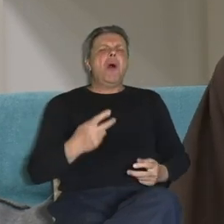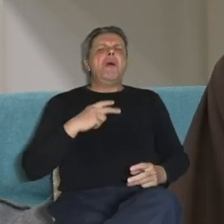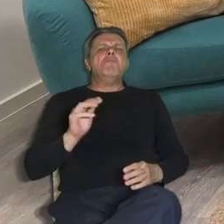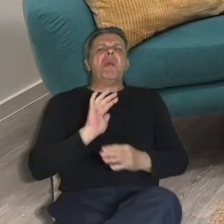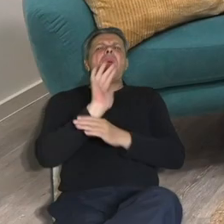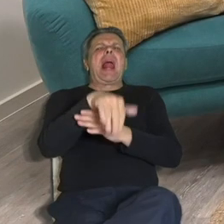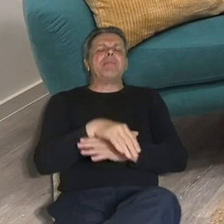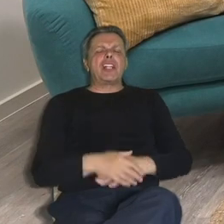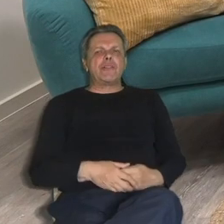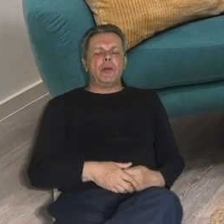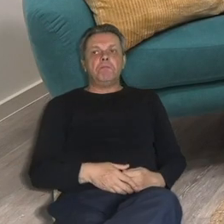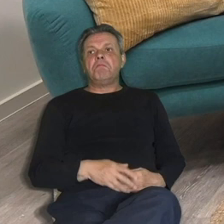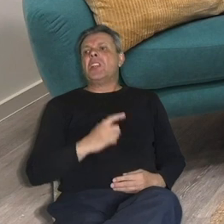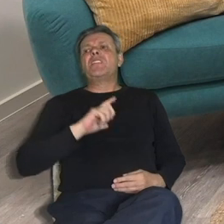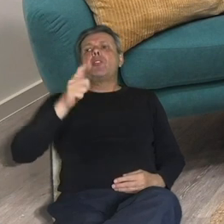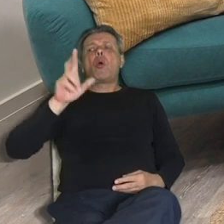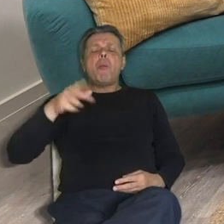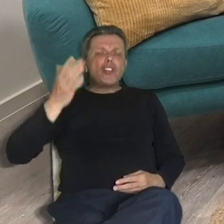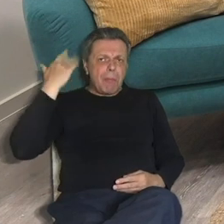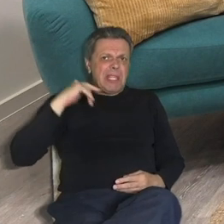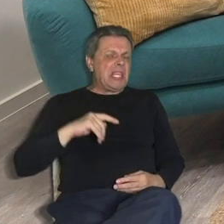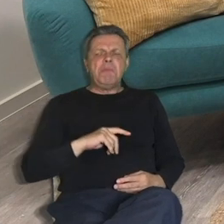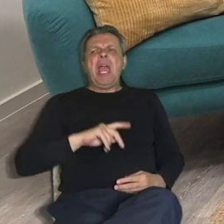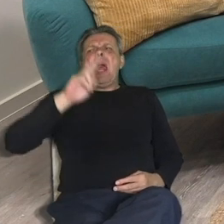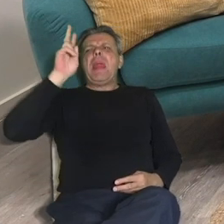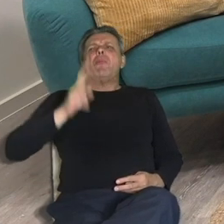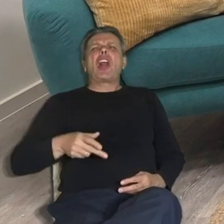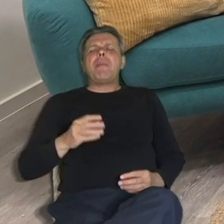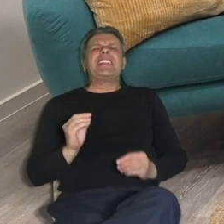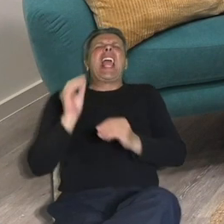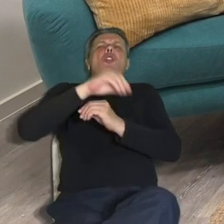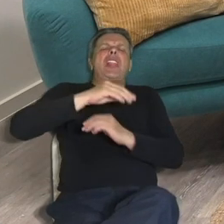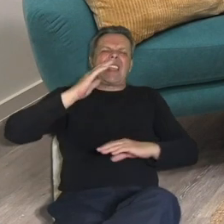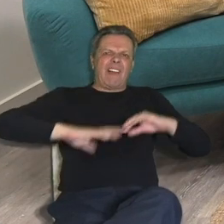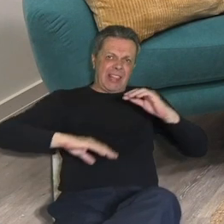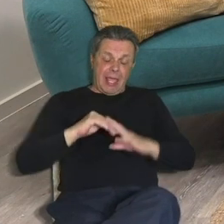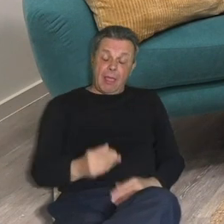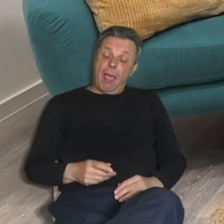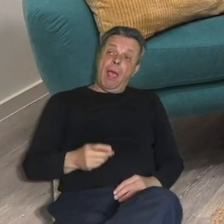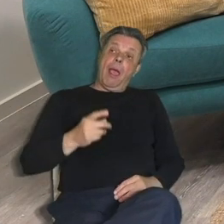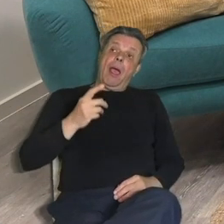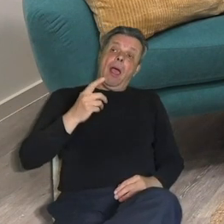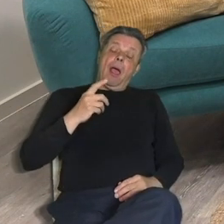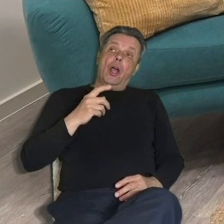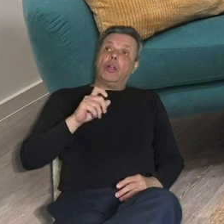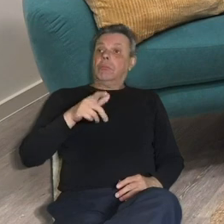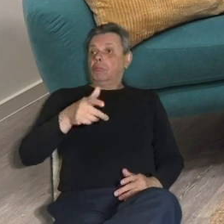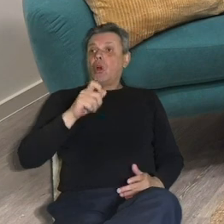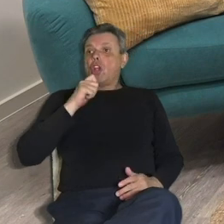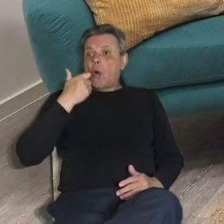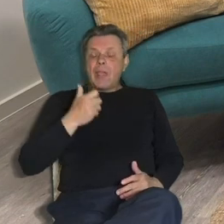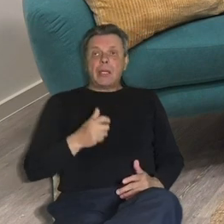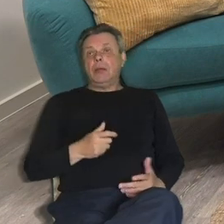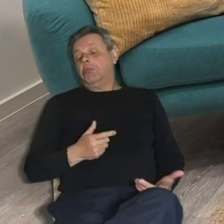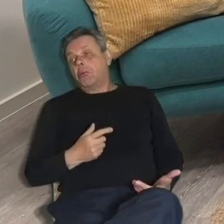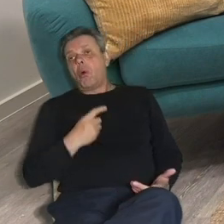biti i ne mora u principu nekakve kvalitete dodatne još. Ali za ateiste čovjek koji niječe da postoji, dakle